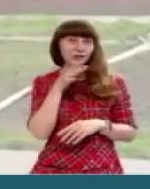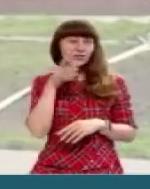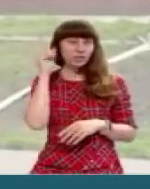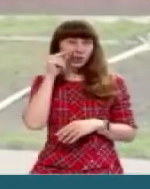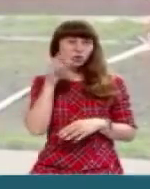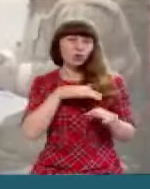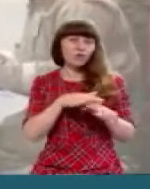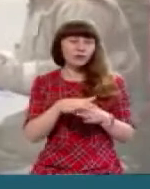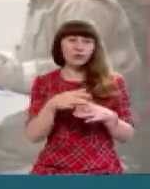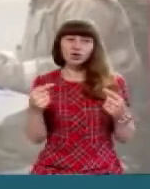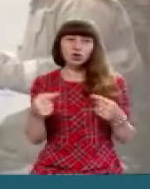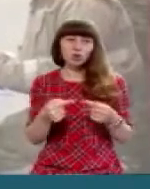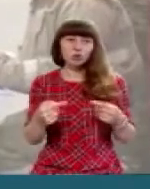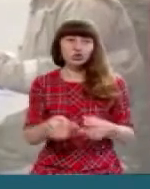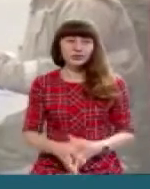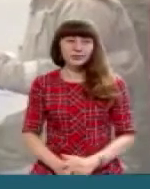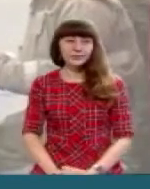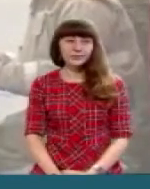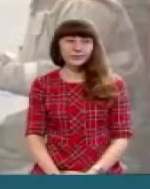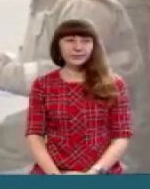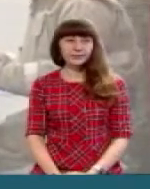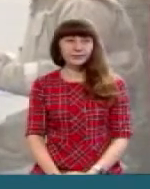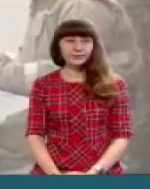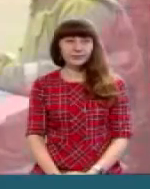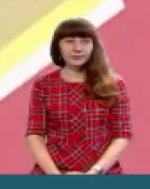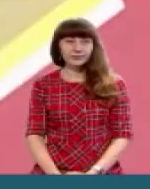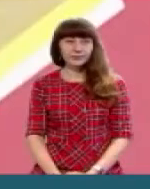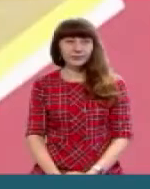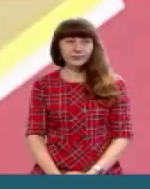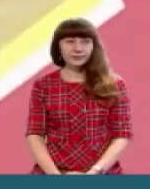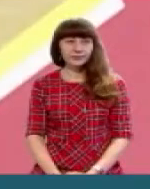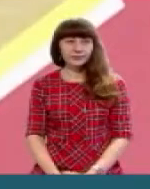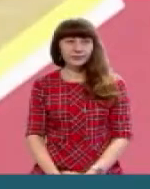учений выполнили четко и слаженно а мужчинам акиндинова ужасен джигитов телеканал костанай